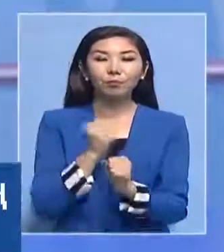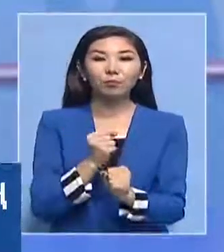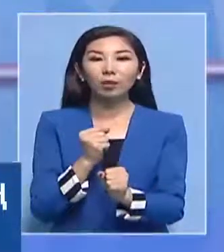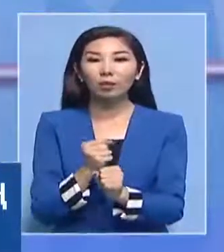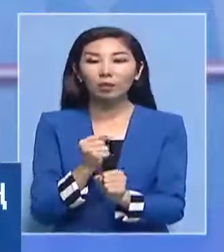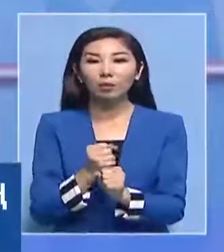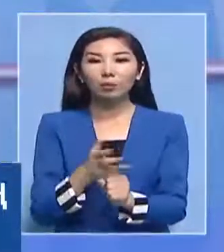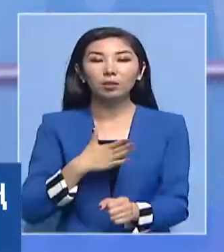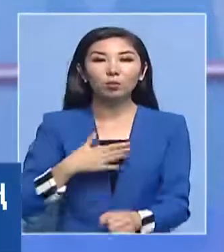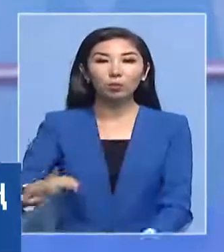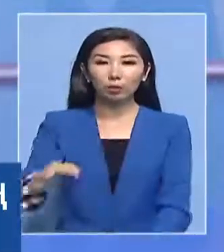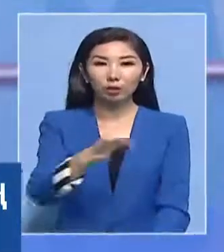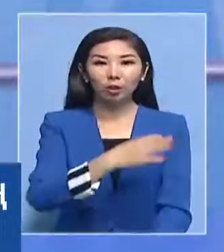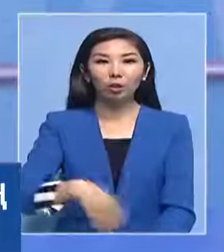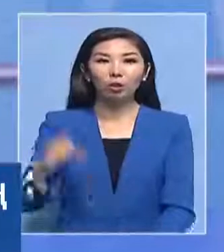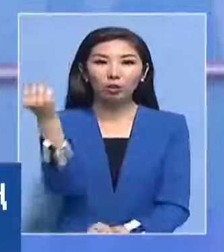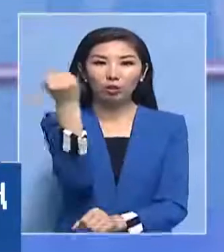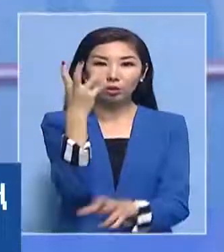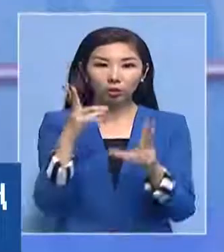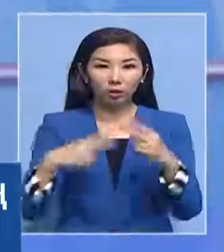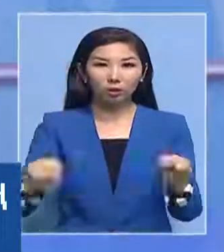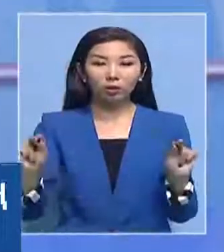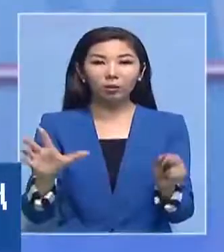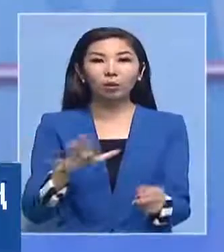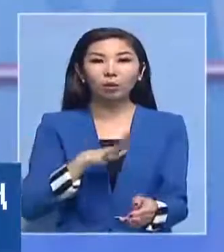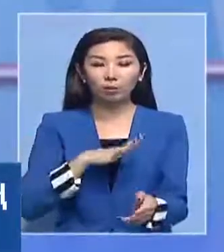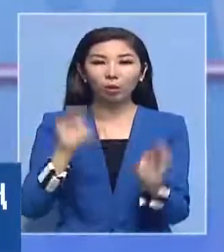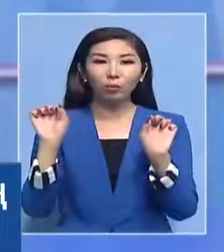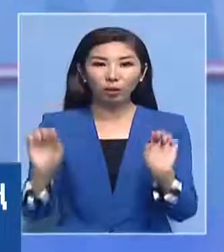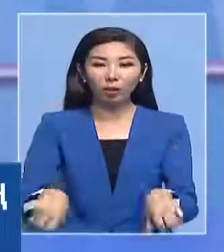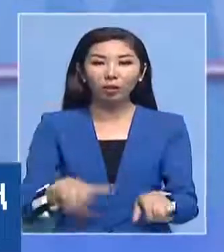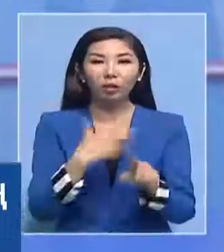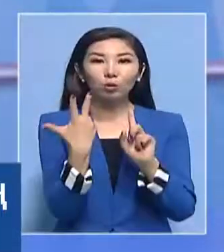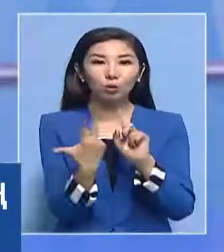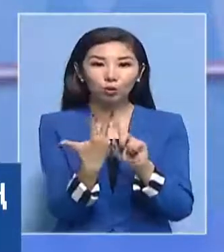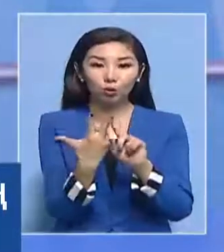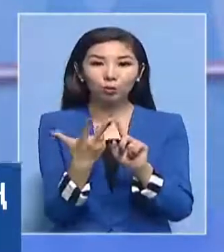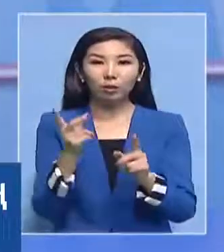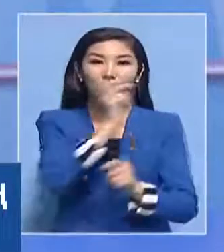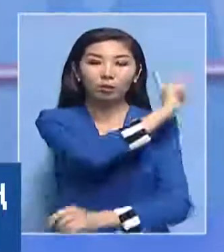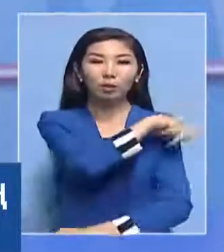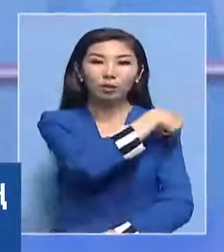Ол біздің облысқа үлкен жетістік деп санауға болады. Үшінші, мына